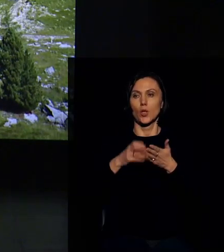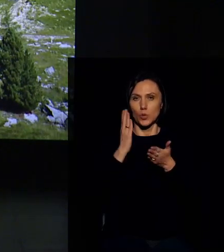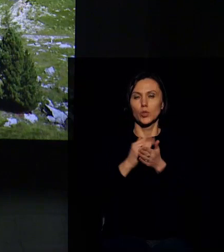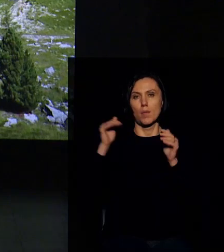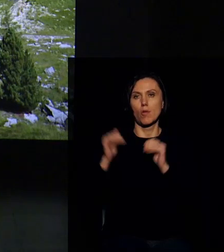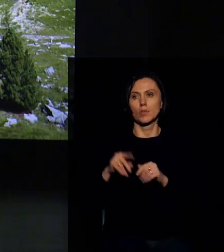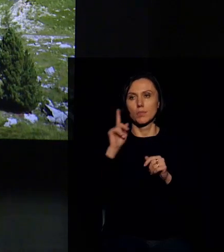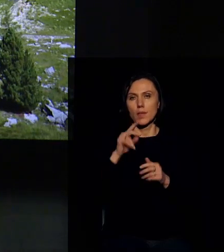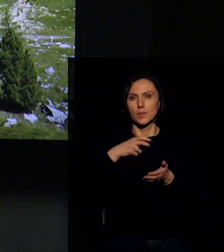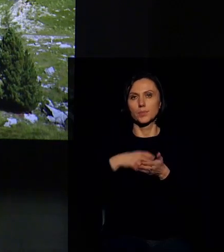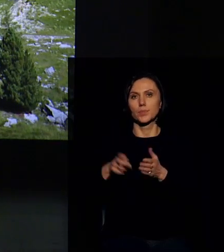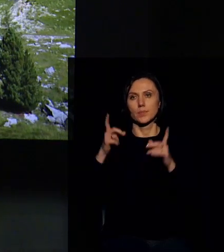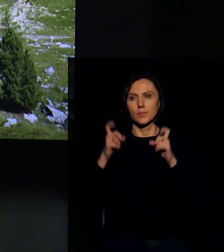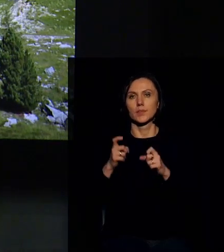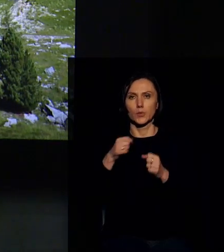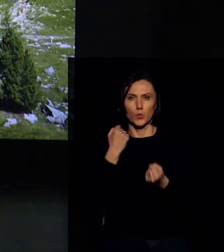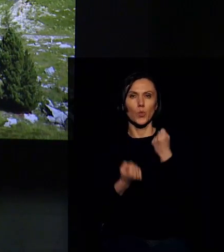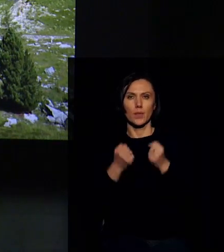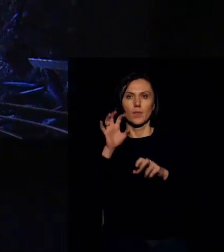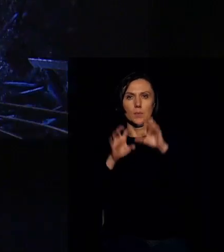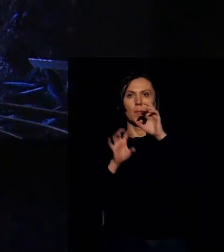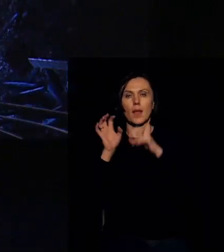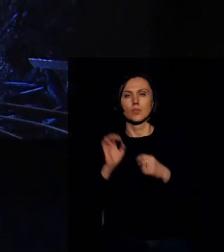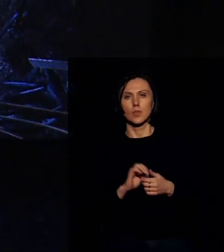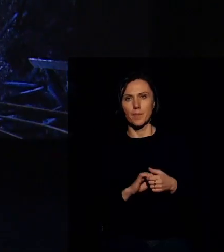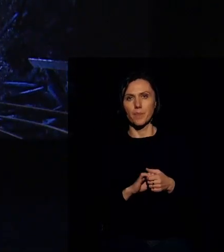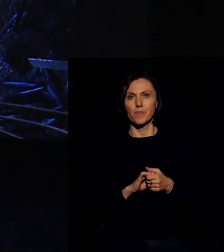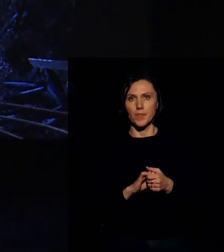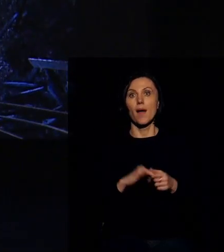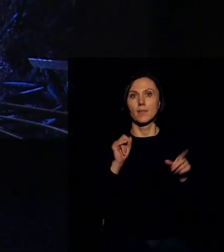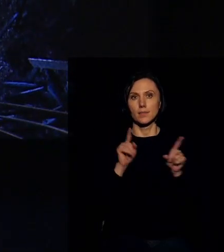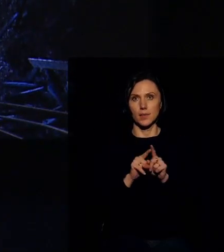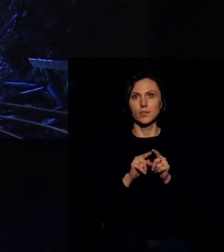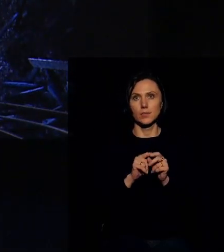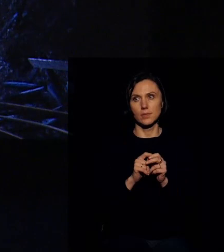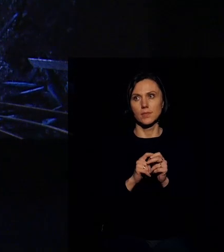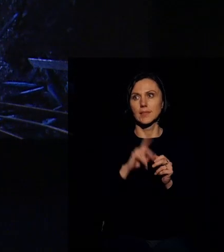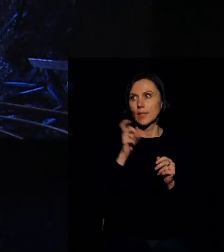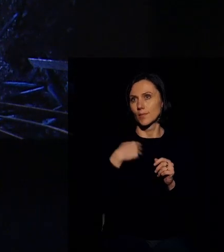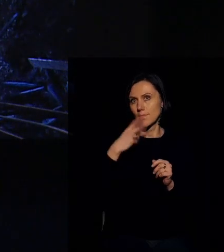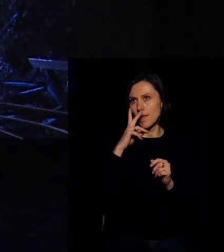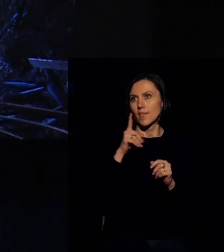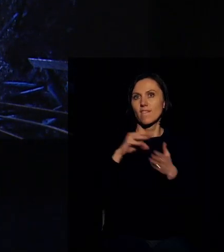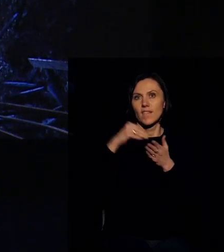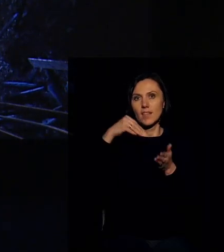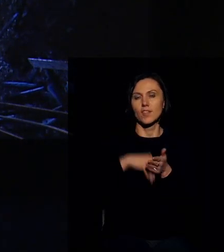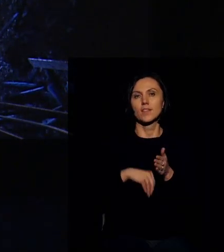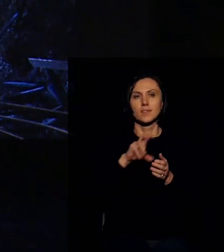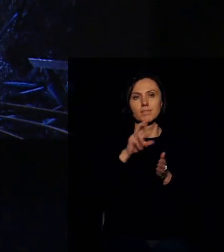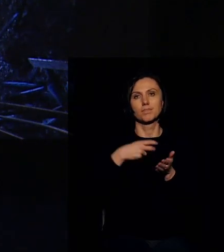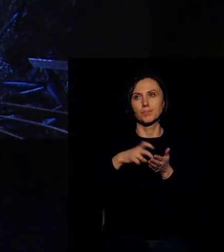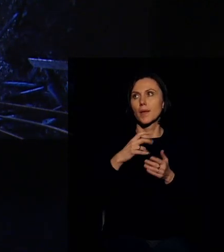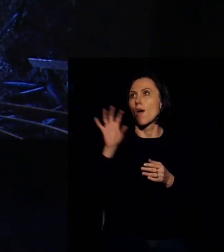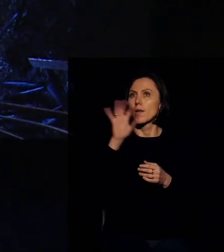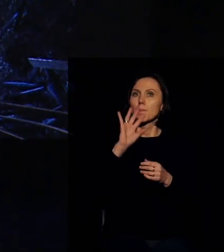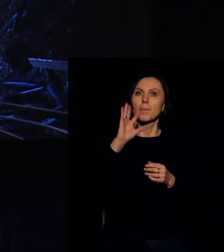zaczynać poruszanie się po trudnościach, a jednocześnie cały czas podziwiamy przepiękne Dolomity. No